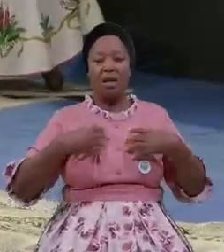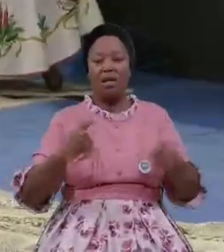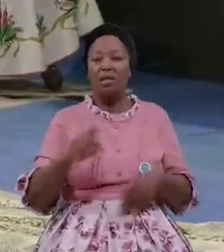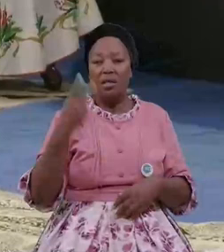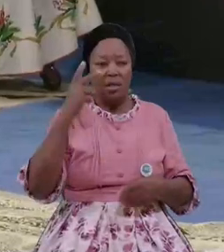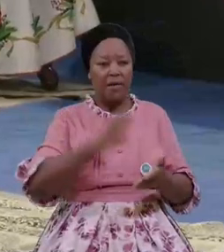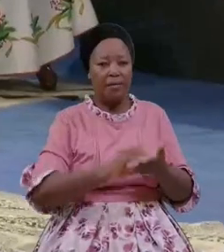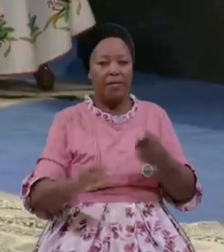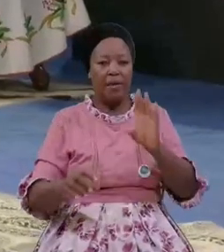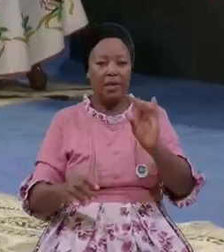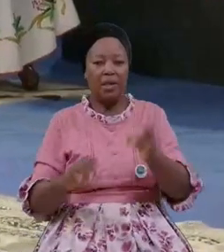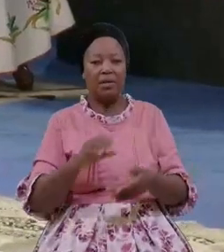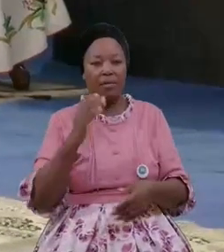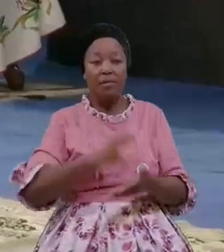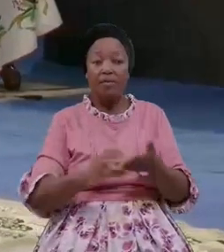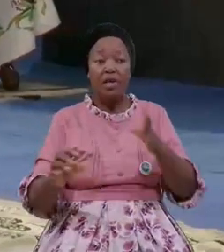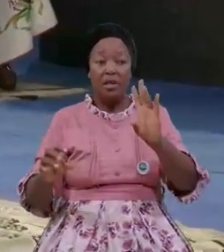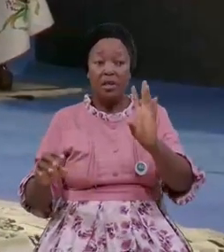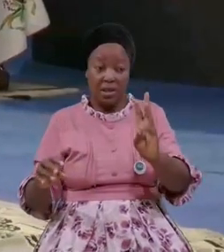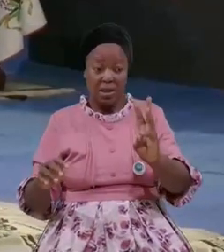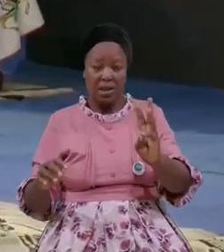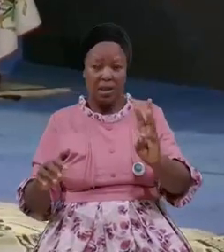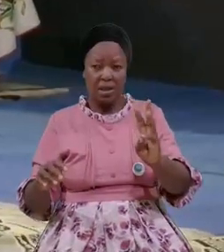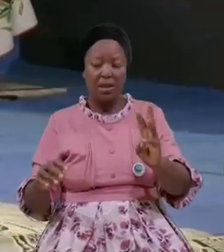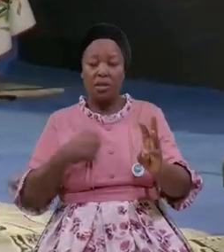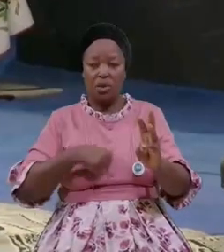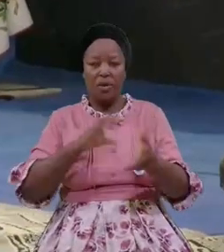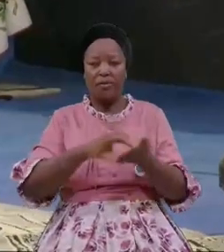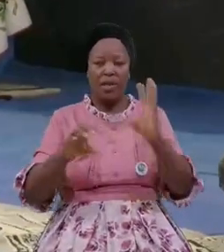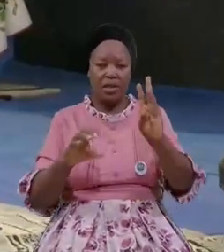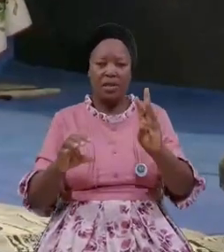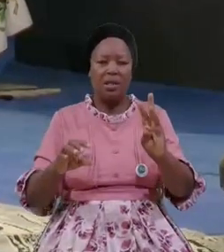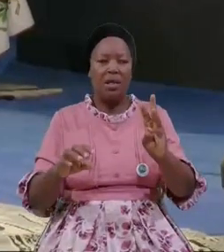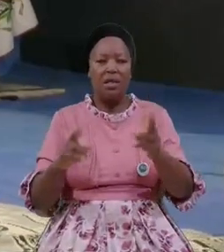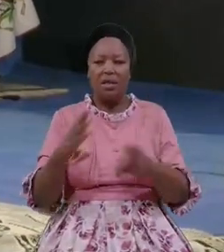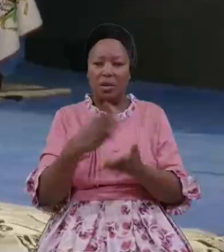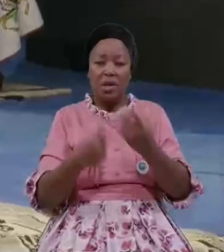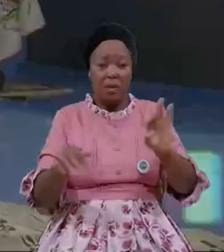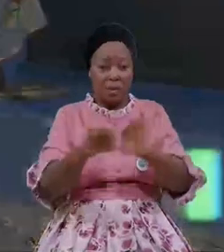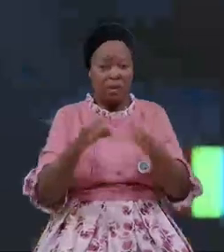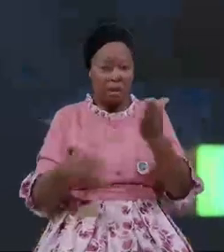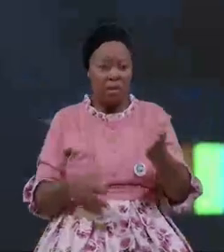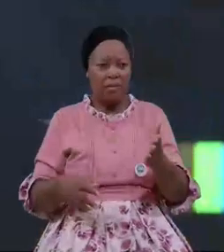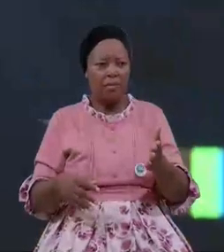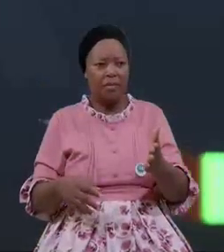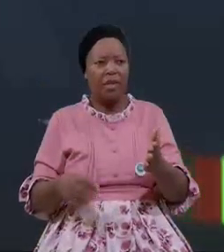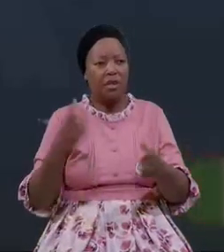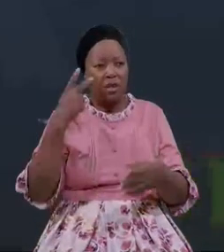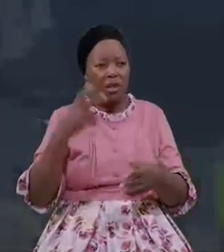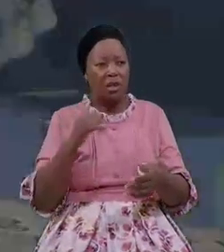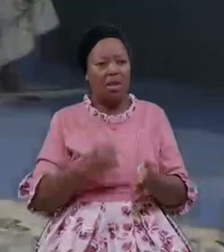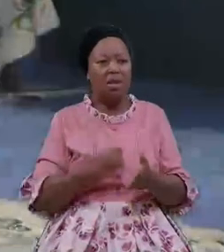et 6 dit quelque chose de très important au verset 6 très important je vous montrer ça au